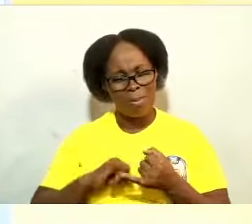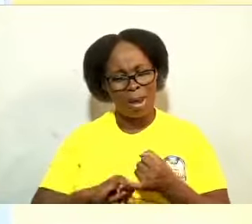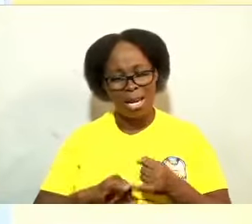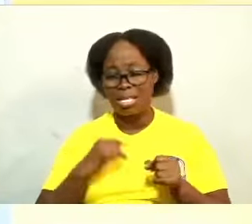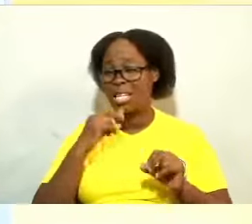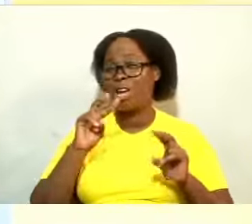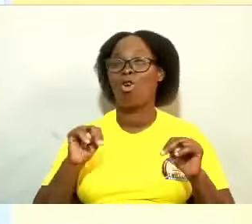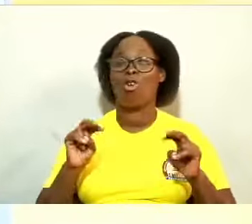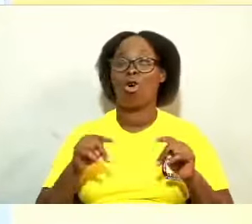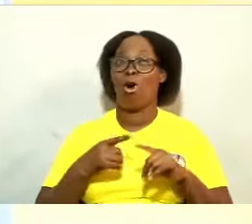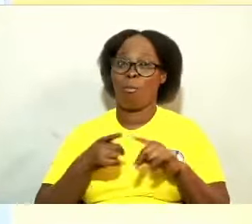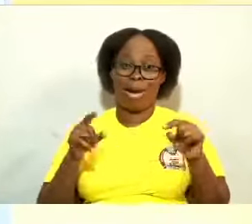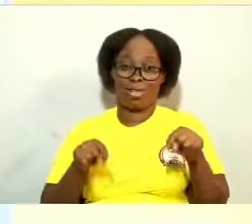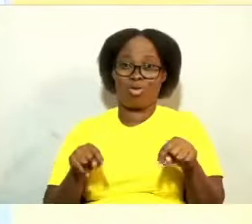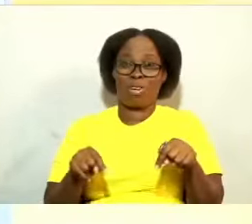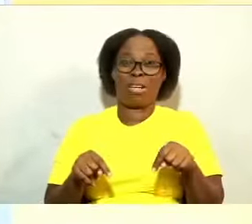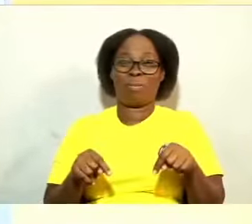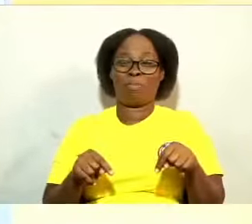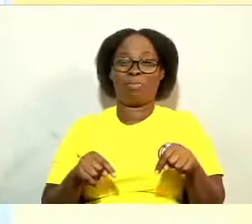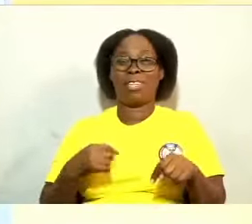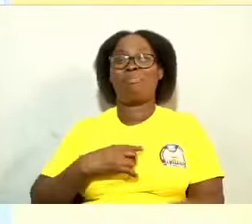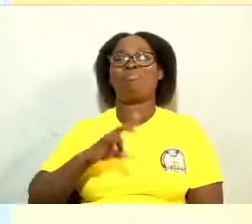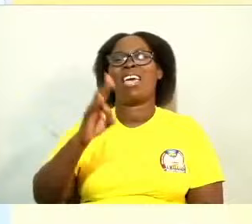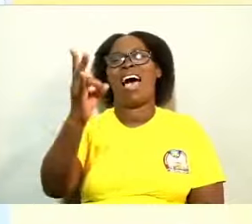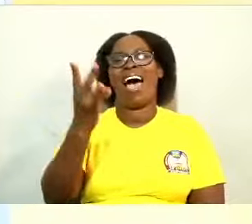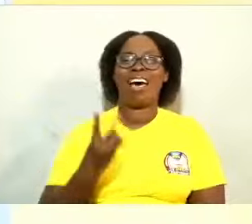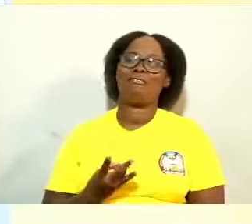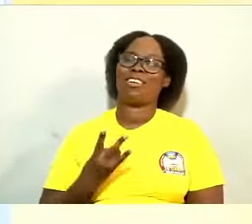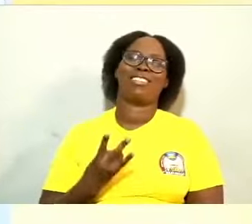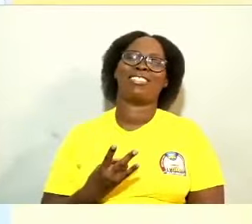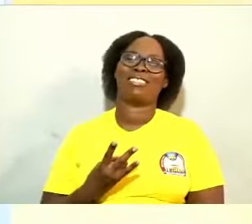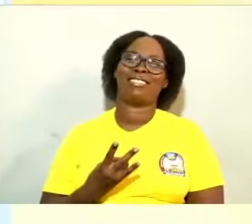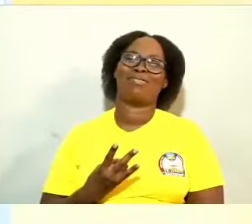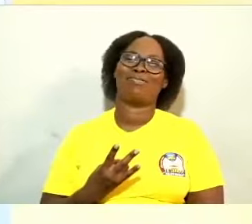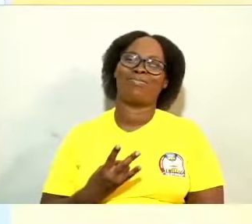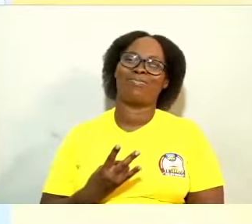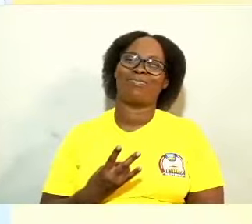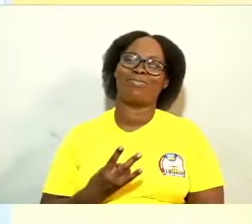Na leo ni Mwadventista Msabato.